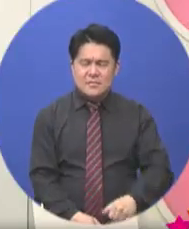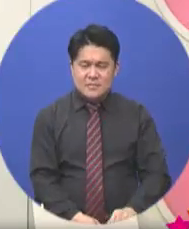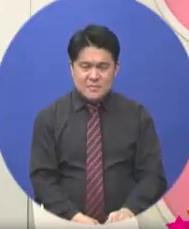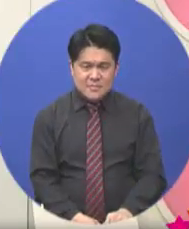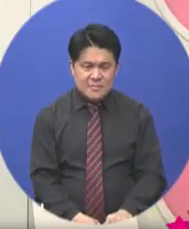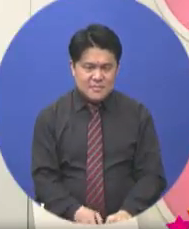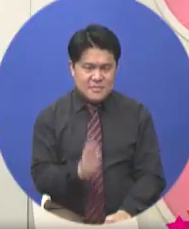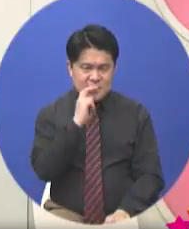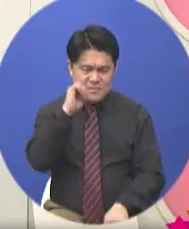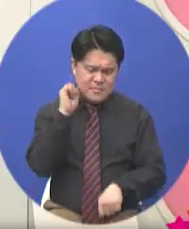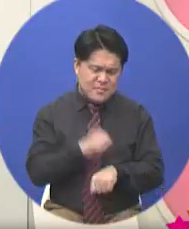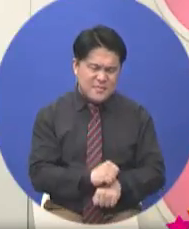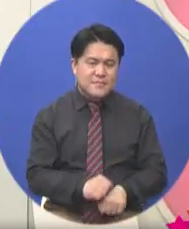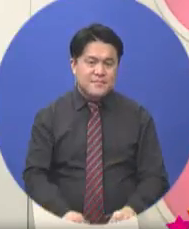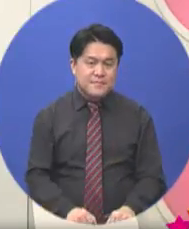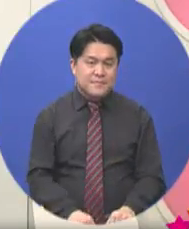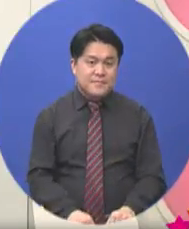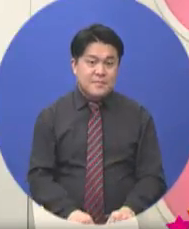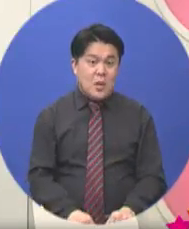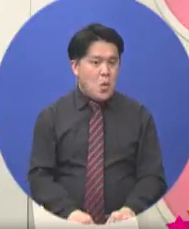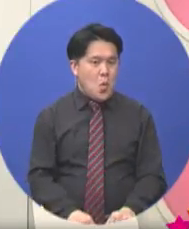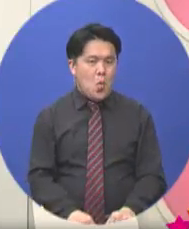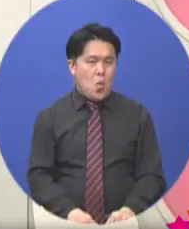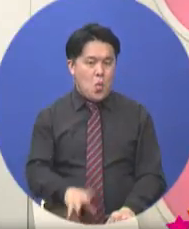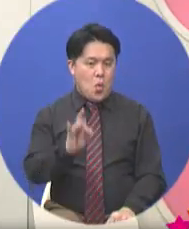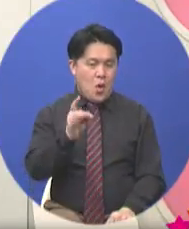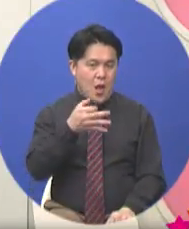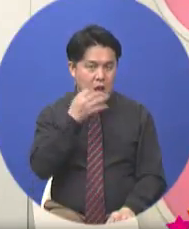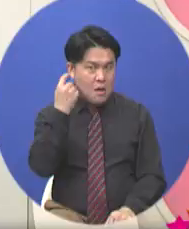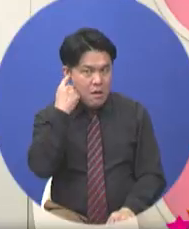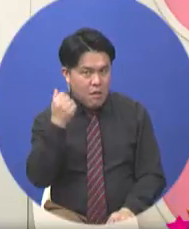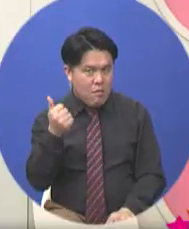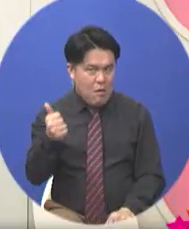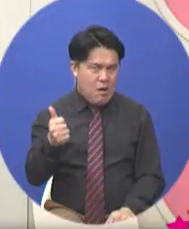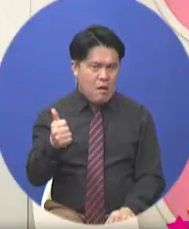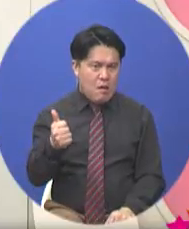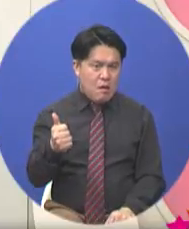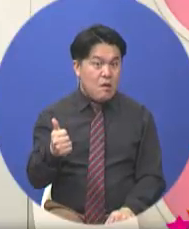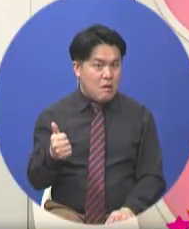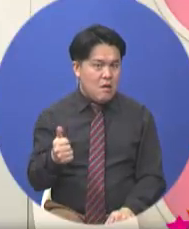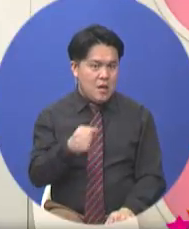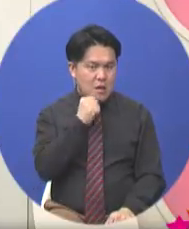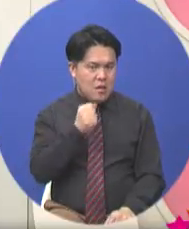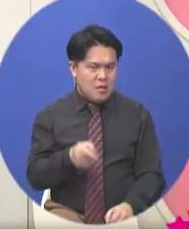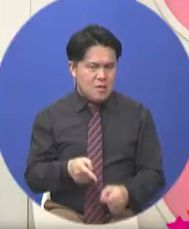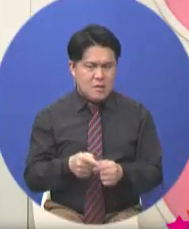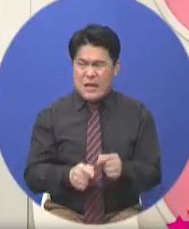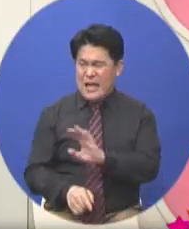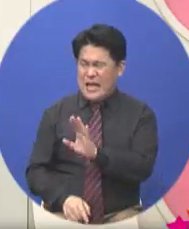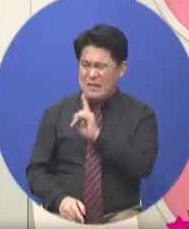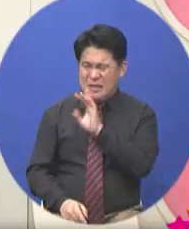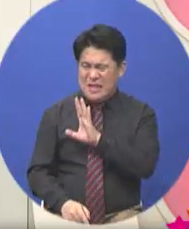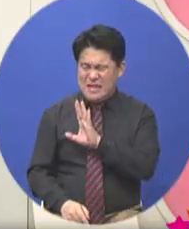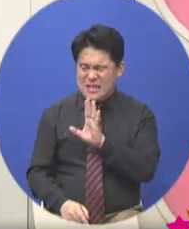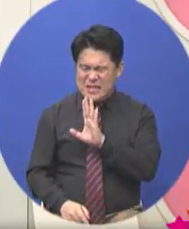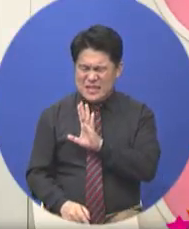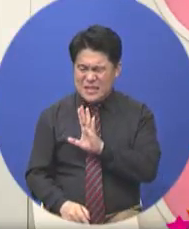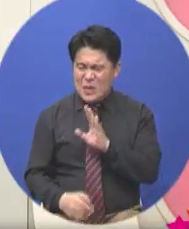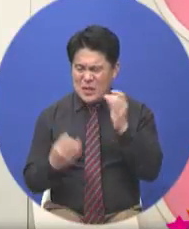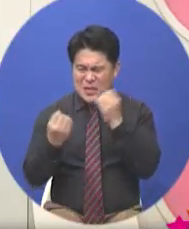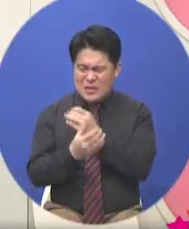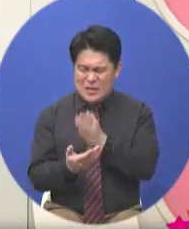그렇습니다. 잘하셨어요. 예. 와우, 처음 하시는데. 예. 최고의 점수를 받으신 분이 아닌가 싶을 정도로 잘하셨어요. 오산을 잘못 알면 큰